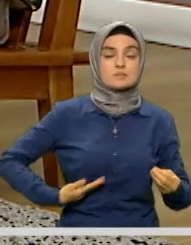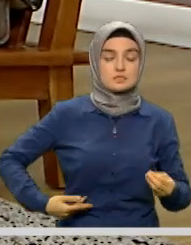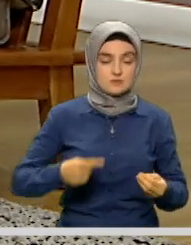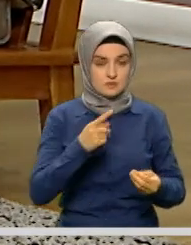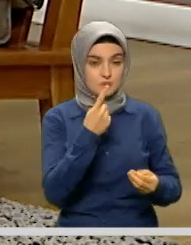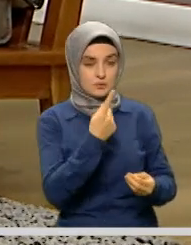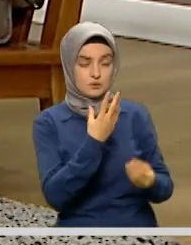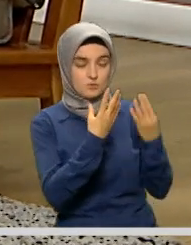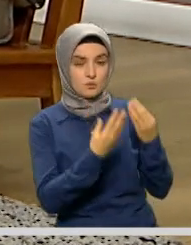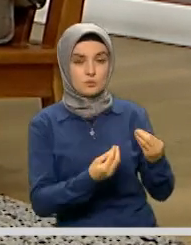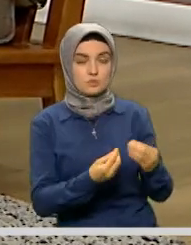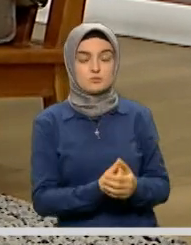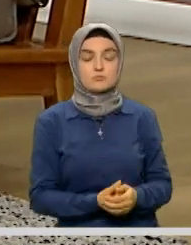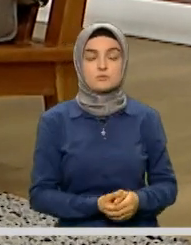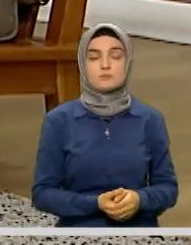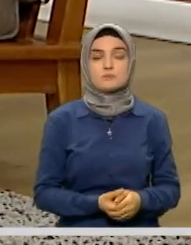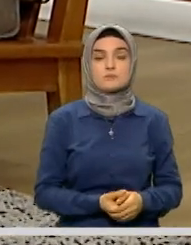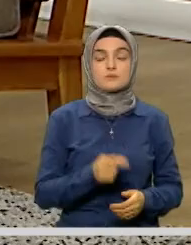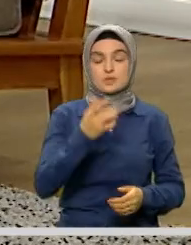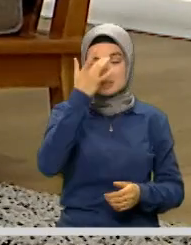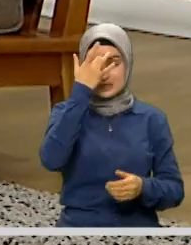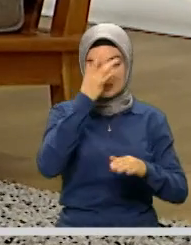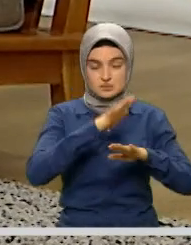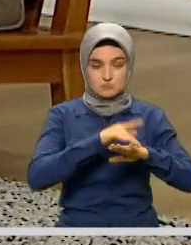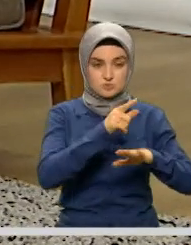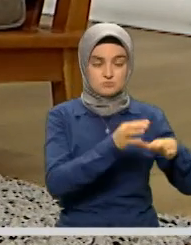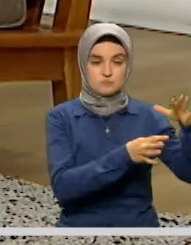bir tanesi olan, yakın olan birisini şehit etmiş birisi,